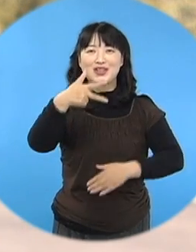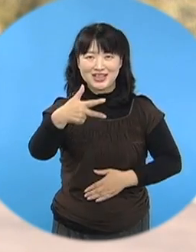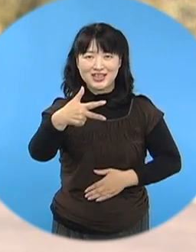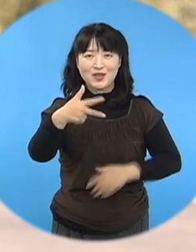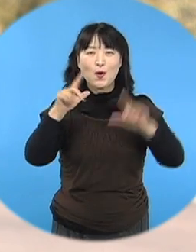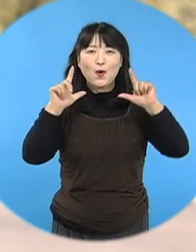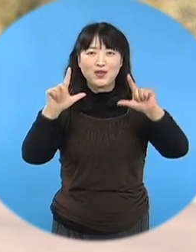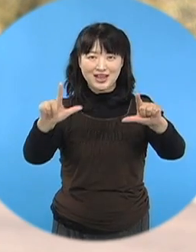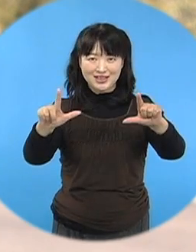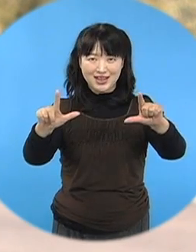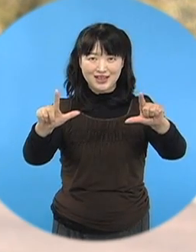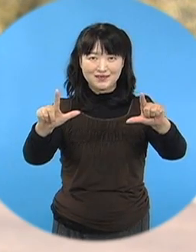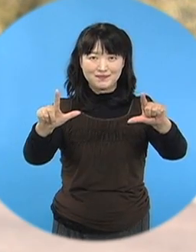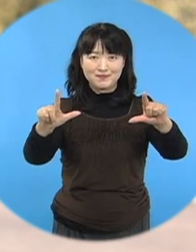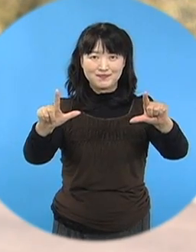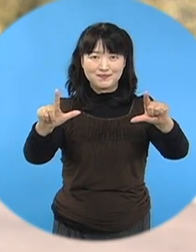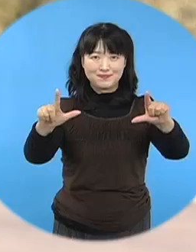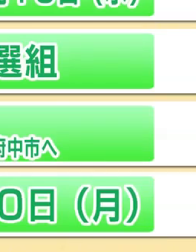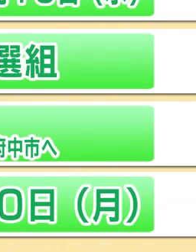です。